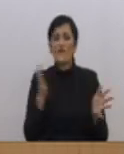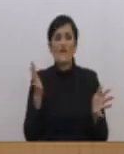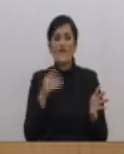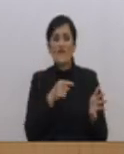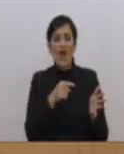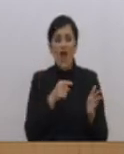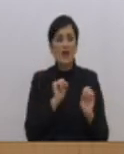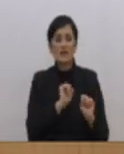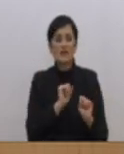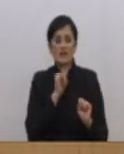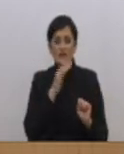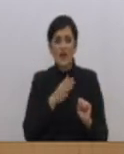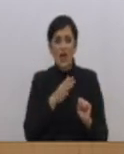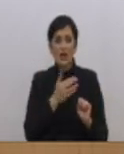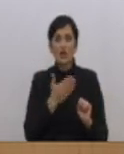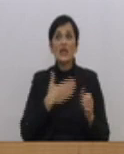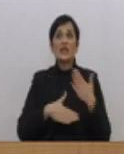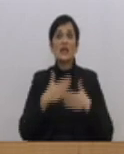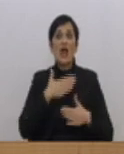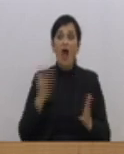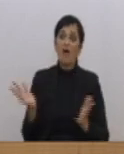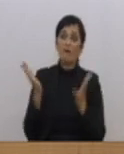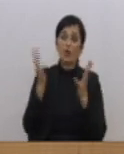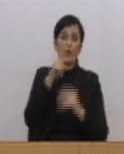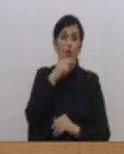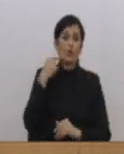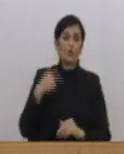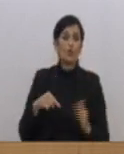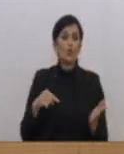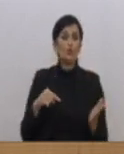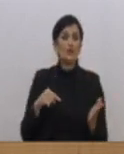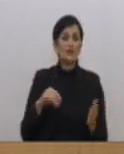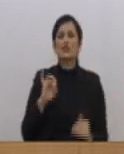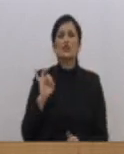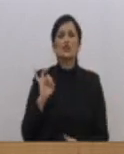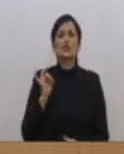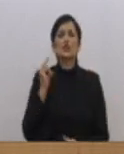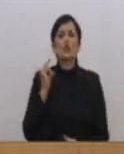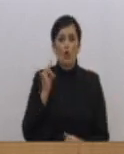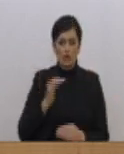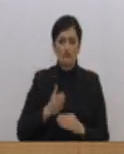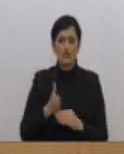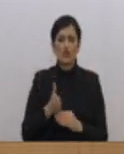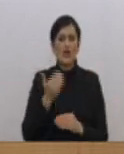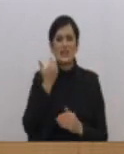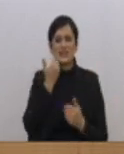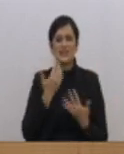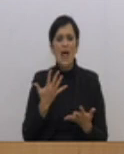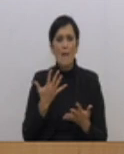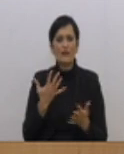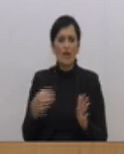გაგამართლებთ. Გაახარეთ რუსეთი. Ისტორიაში შეხვედით სამარცხინო